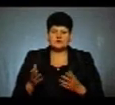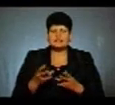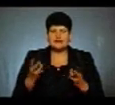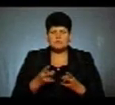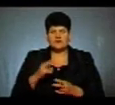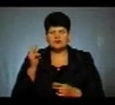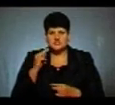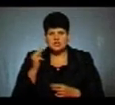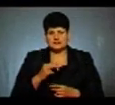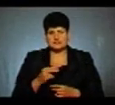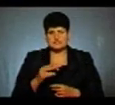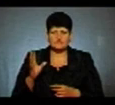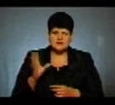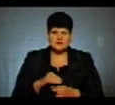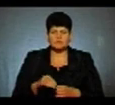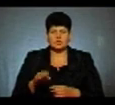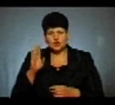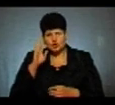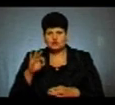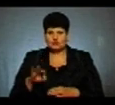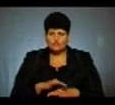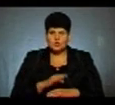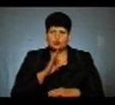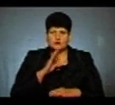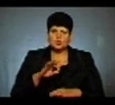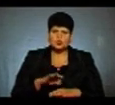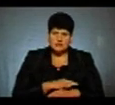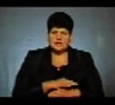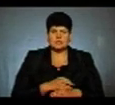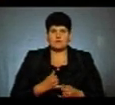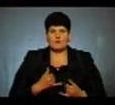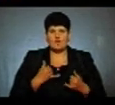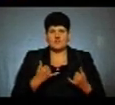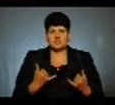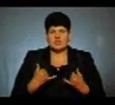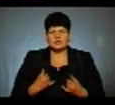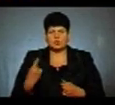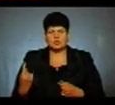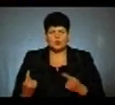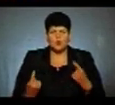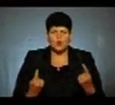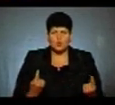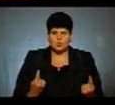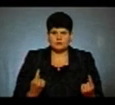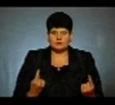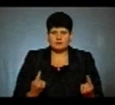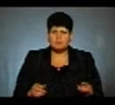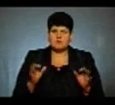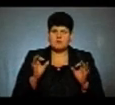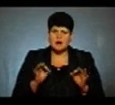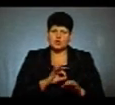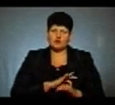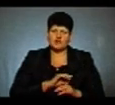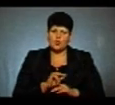вчитися всім, і чоловіку, і дружині, вчитися поважати один одного, вчитися правильно виховувати своїх